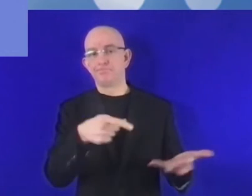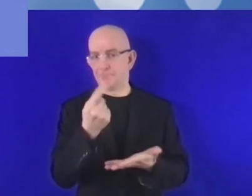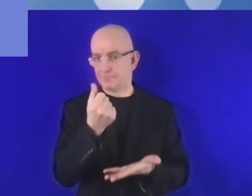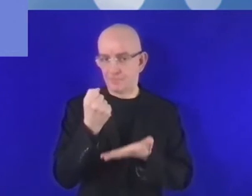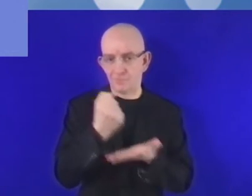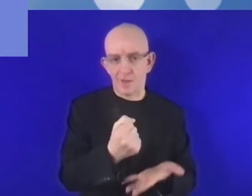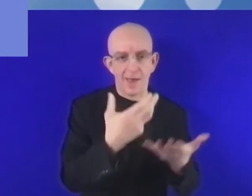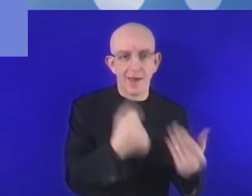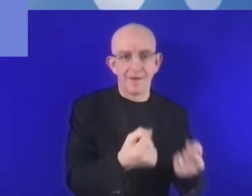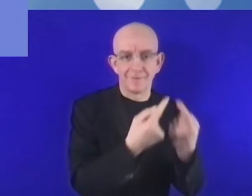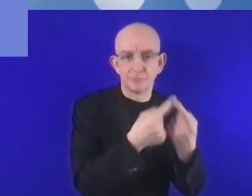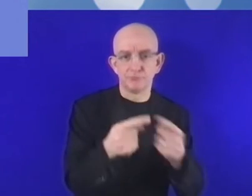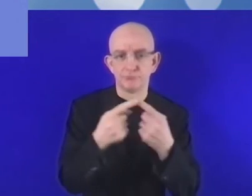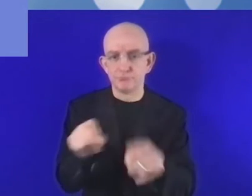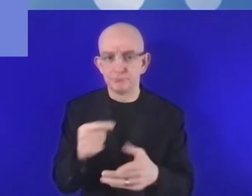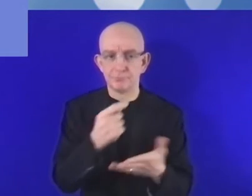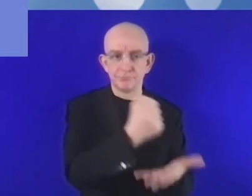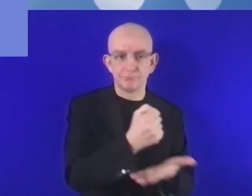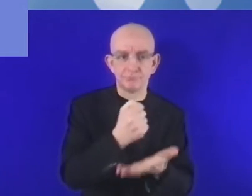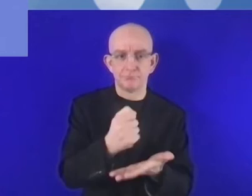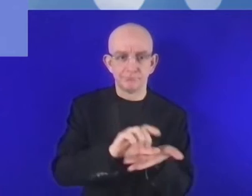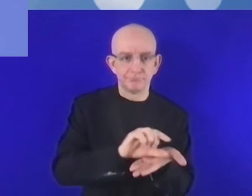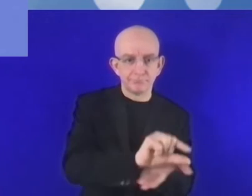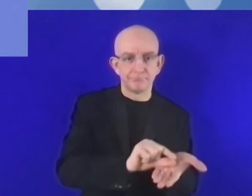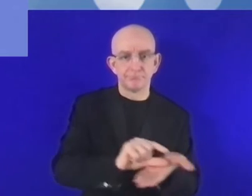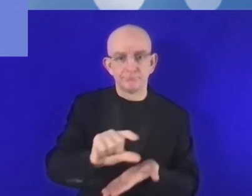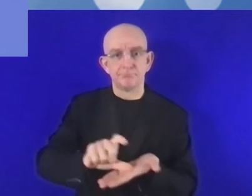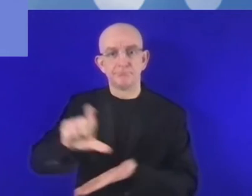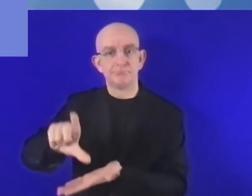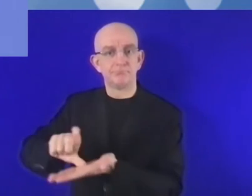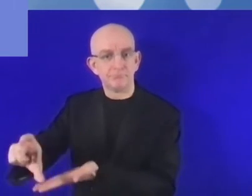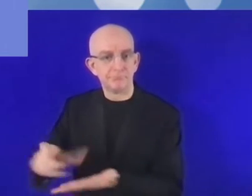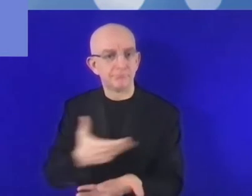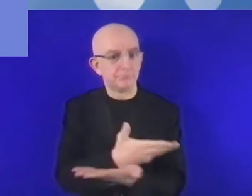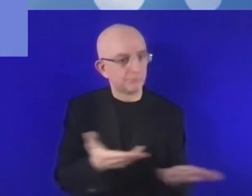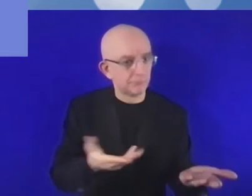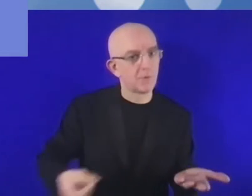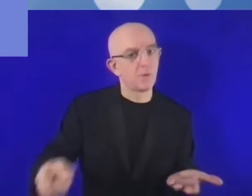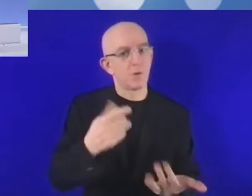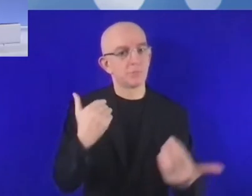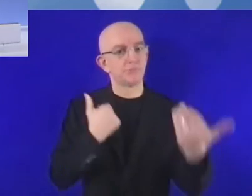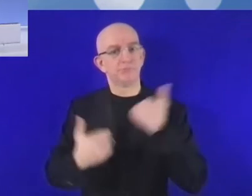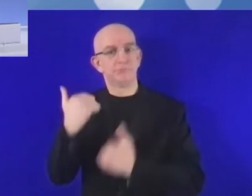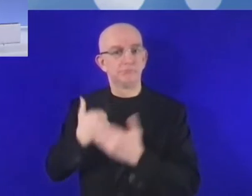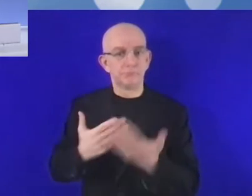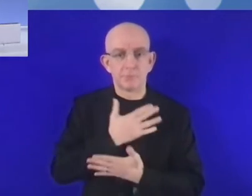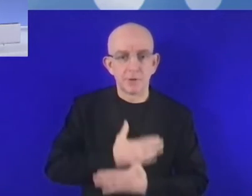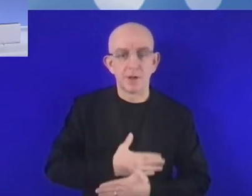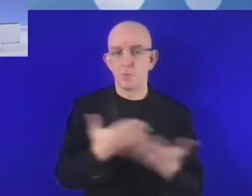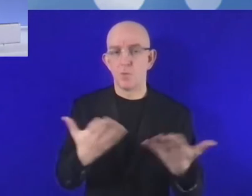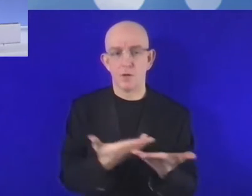здесь возможности финансирования широки, но и потребности в финансировании